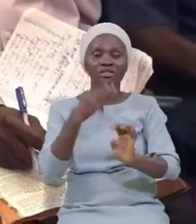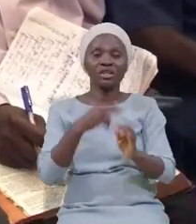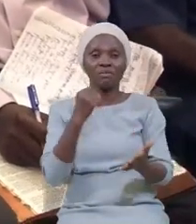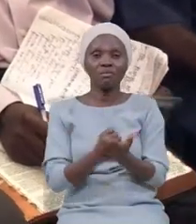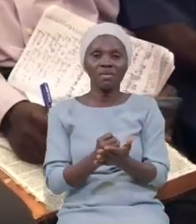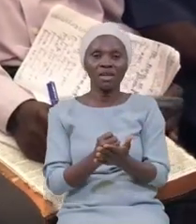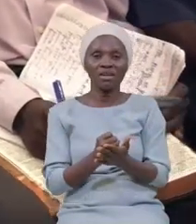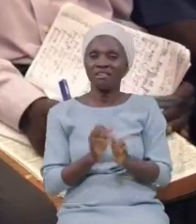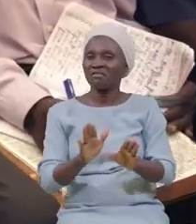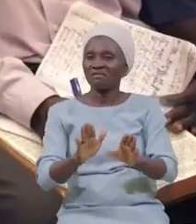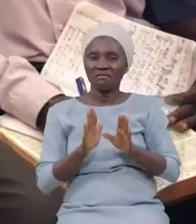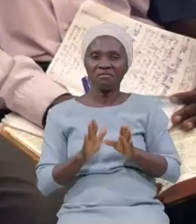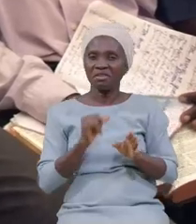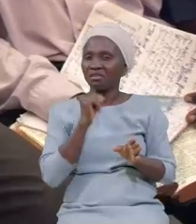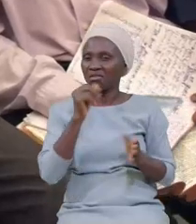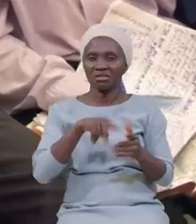Et